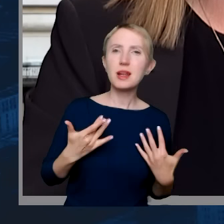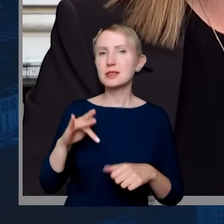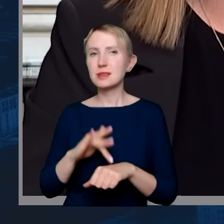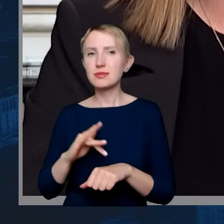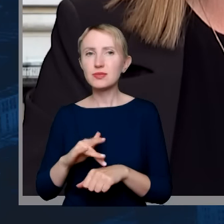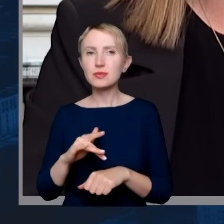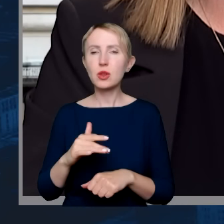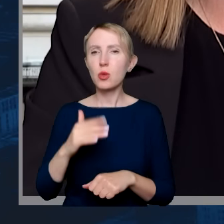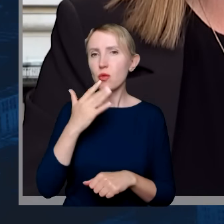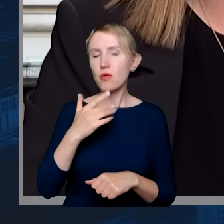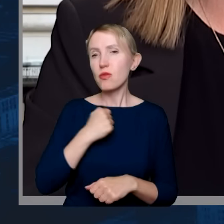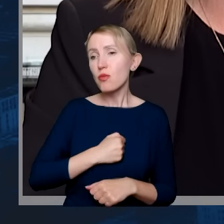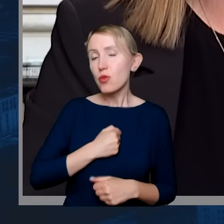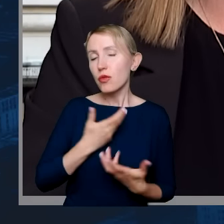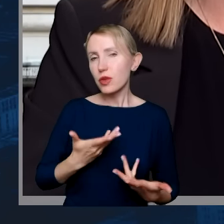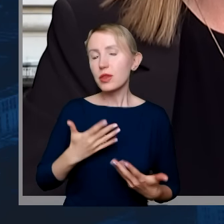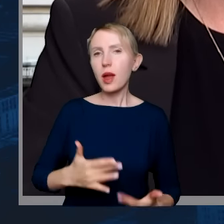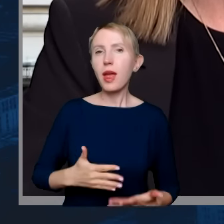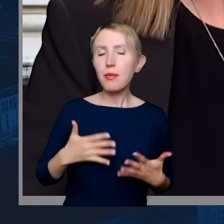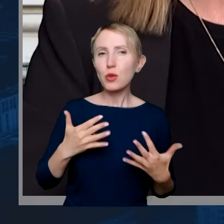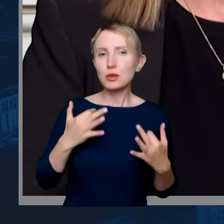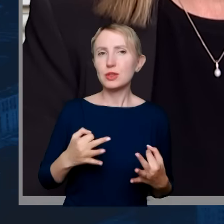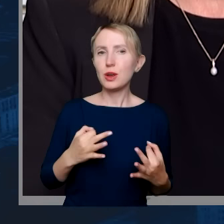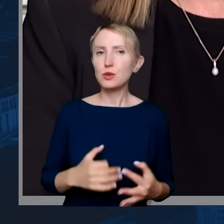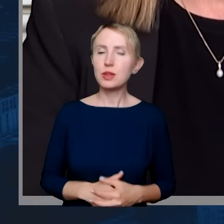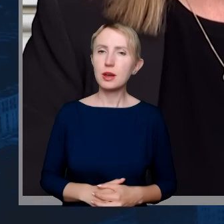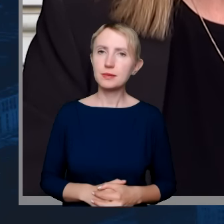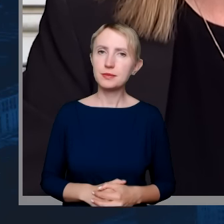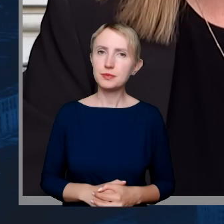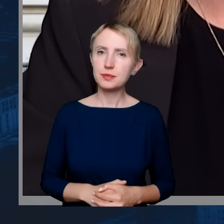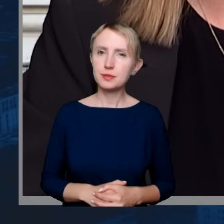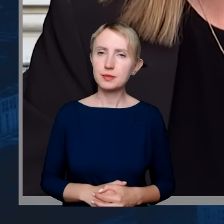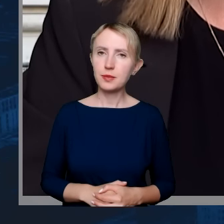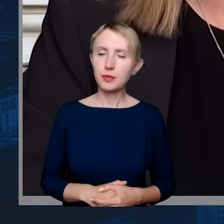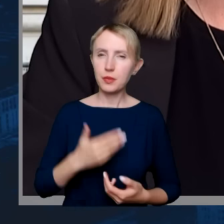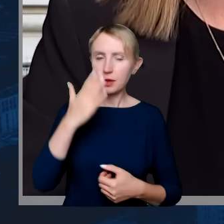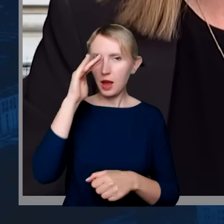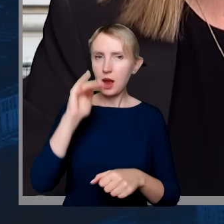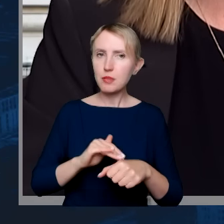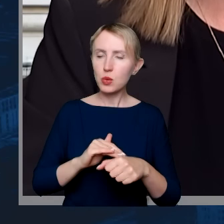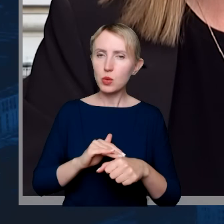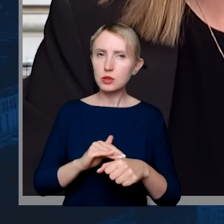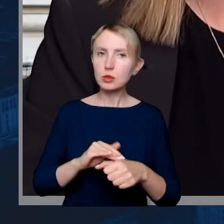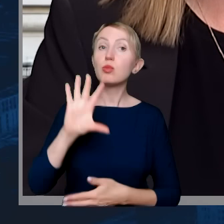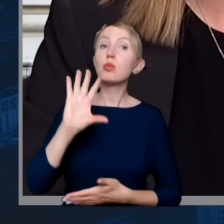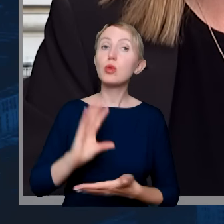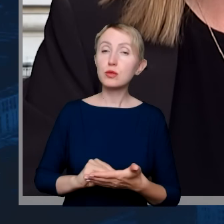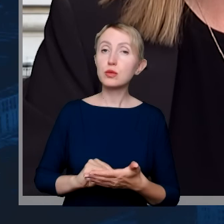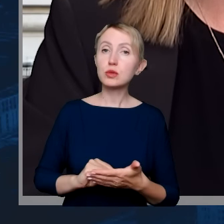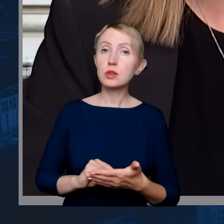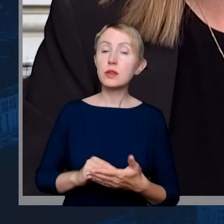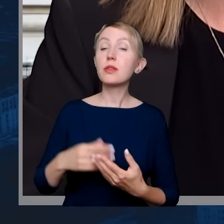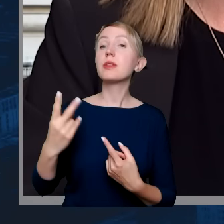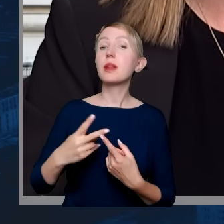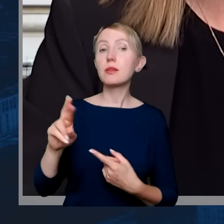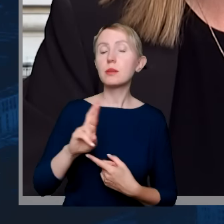z ubolewaniem o tych emocjach w dniu dzisiejszym. Apeluję o to, żeby jeszcze raz, już na państwa antenie mówiłem